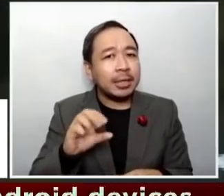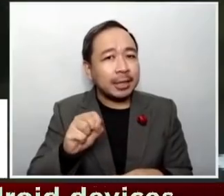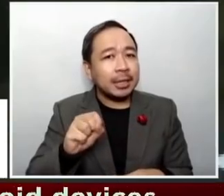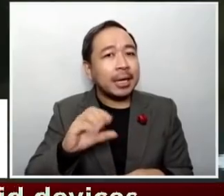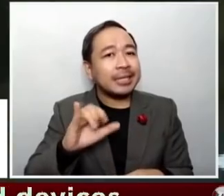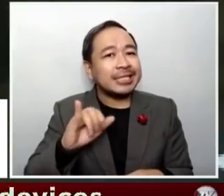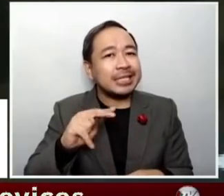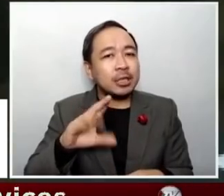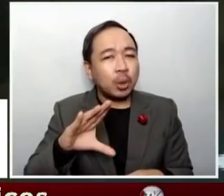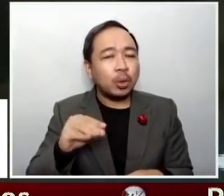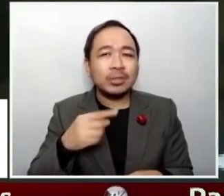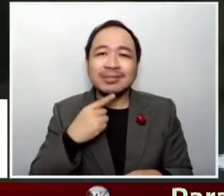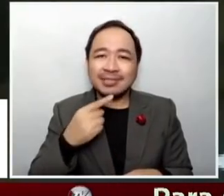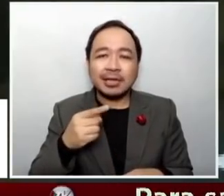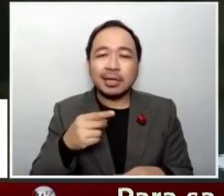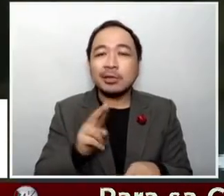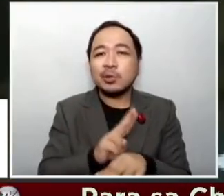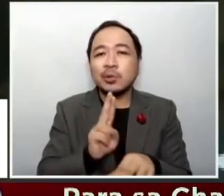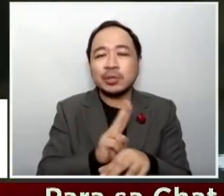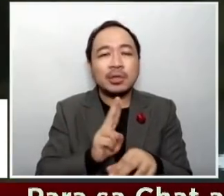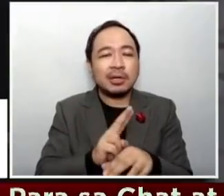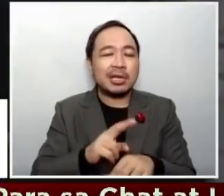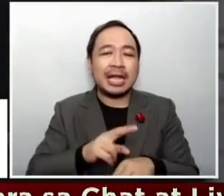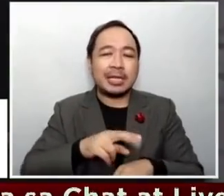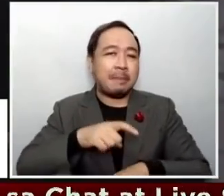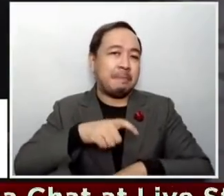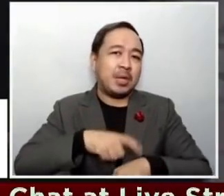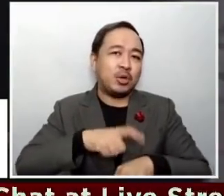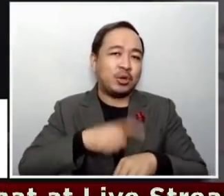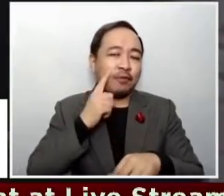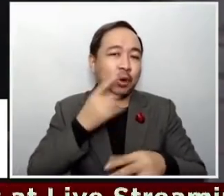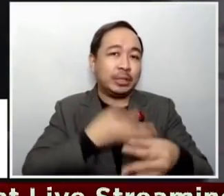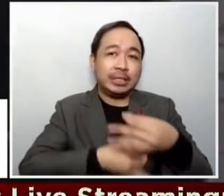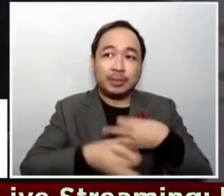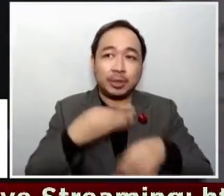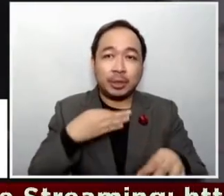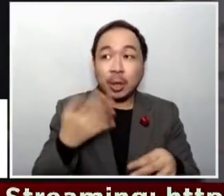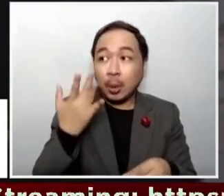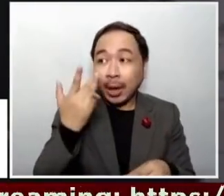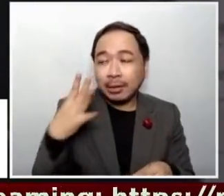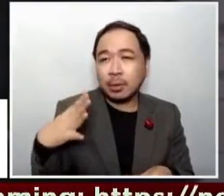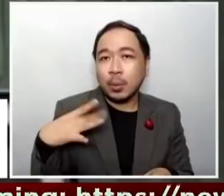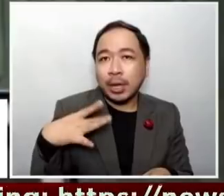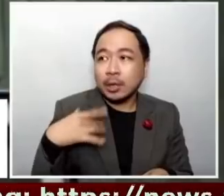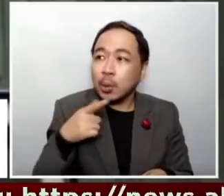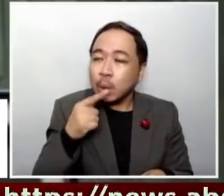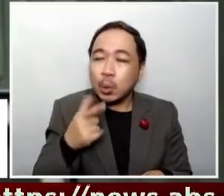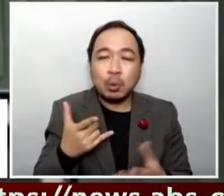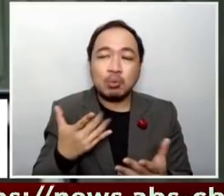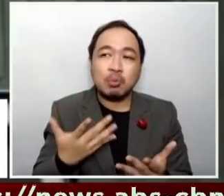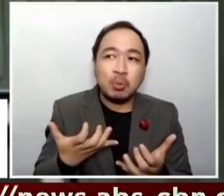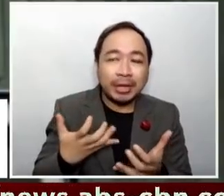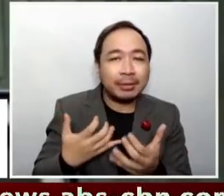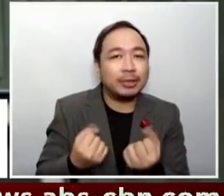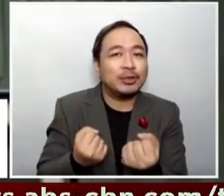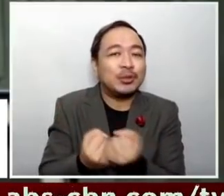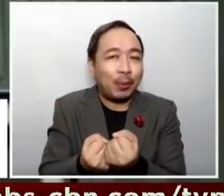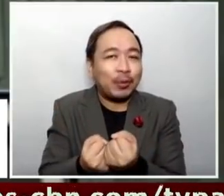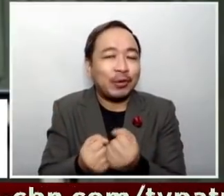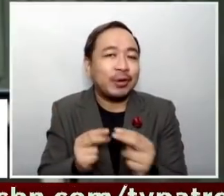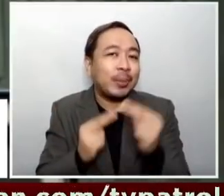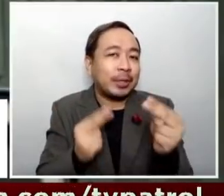of substitution para mahintay ang mga gusto talaga nilang kandidato. Dati-dati may Liberal Party at Nationalist